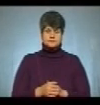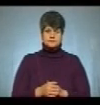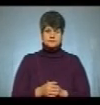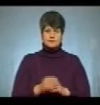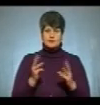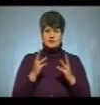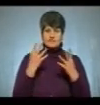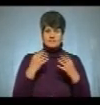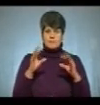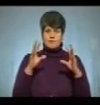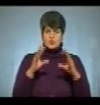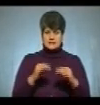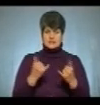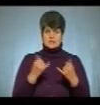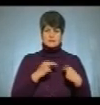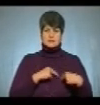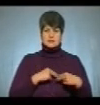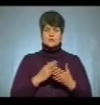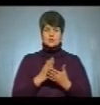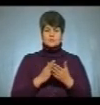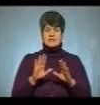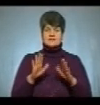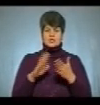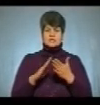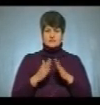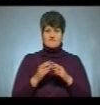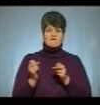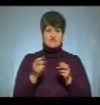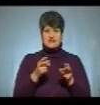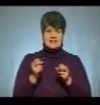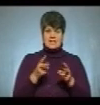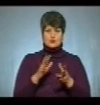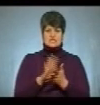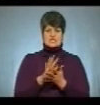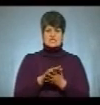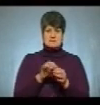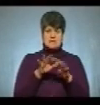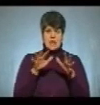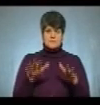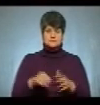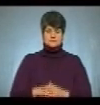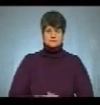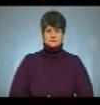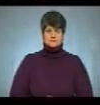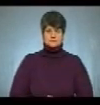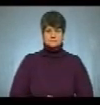Пожежу вже погасили, зараз працівники служби надзвичайних ситуацій викидають із квартири сміття.